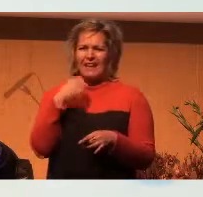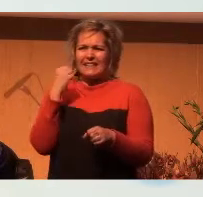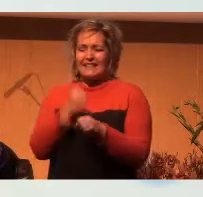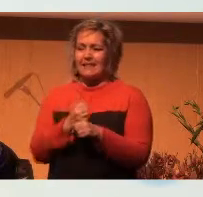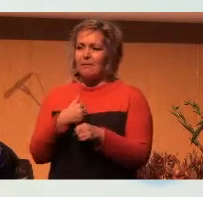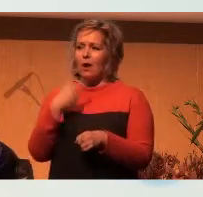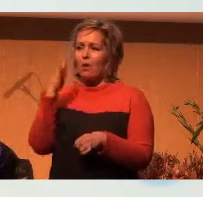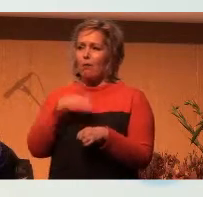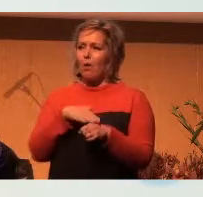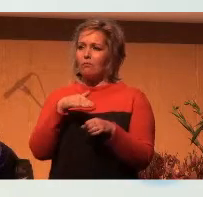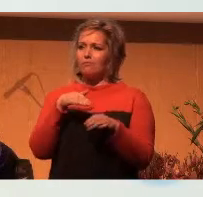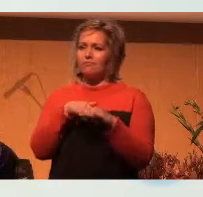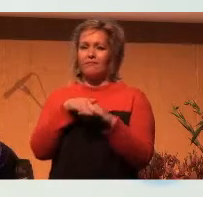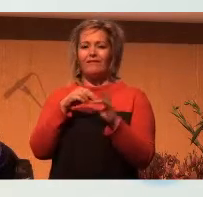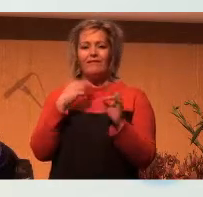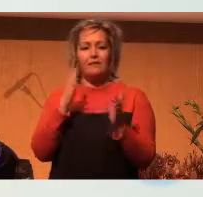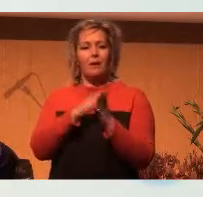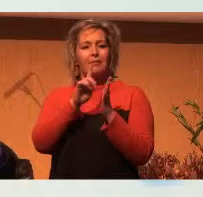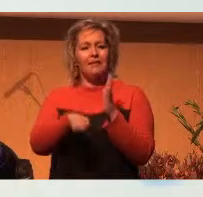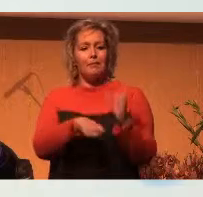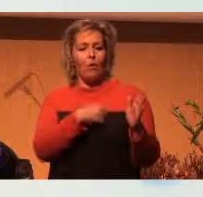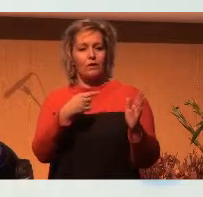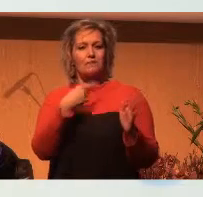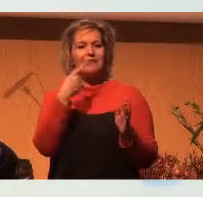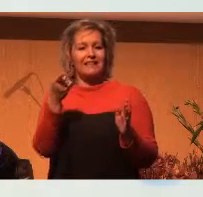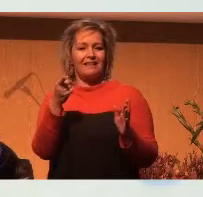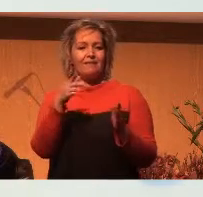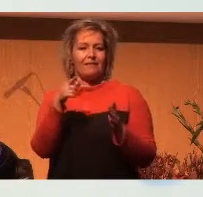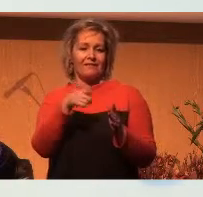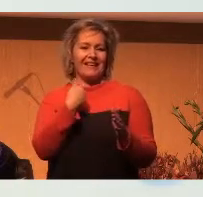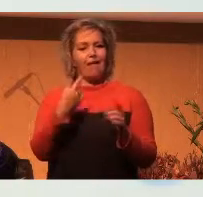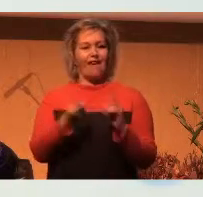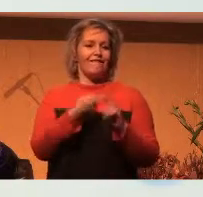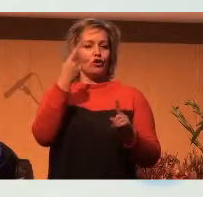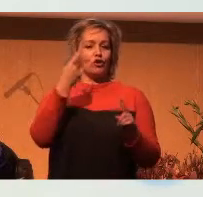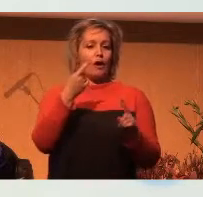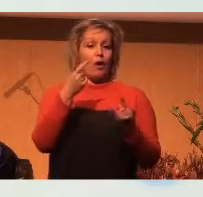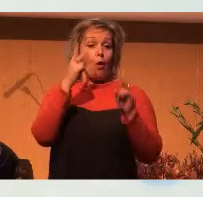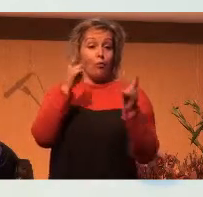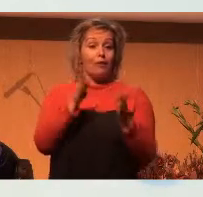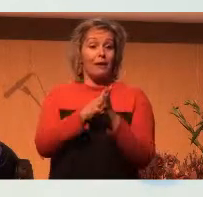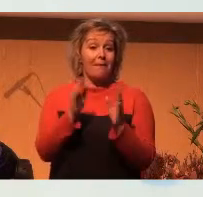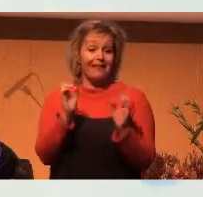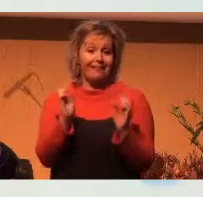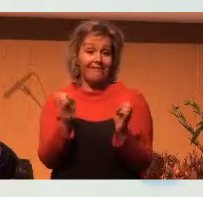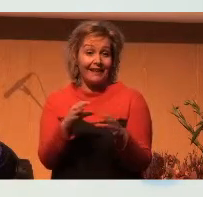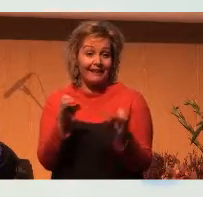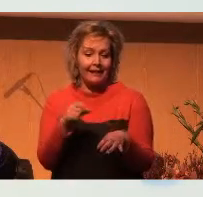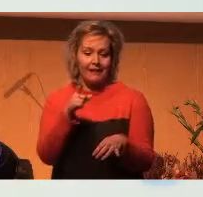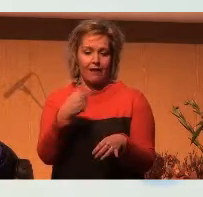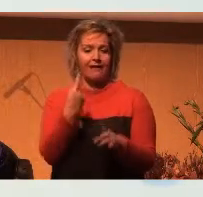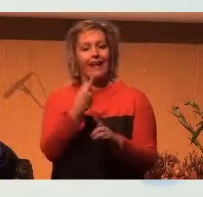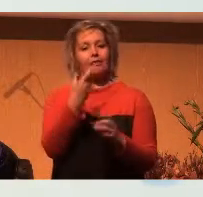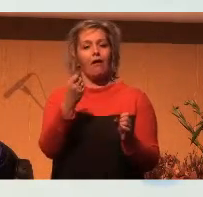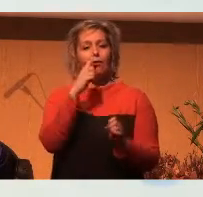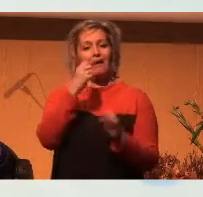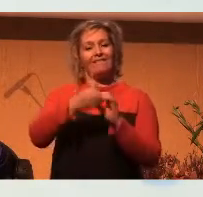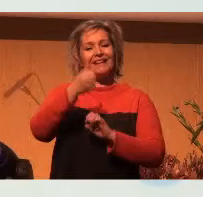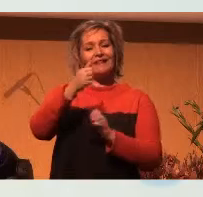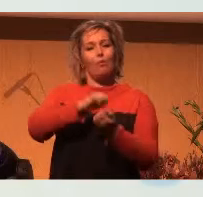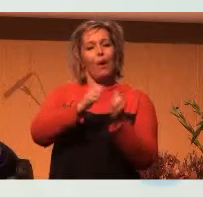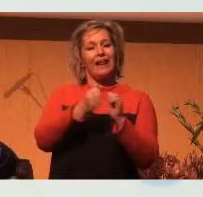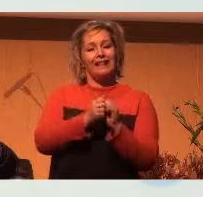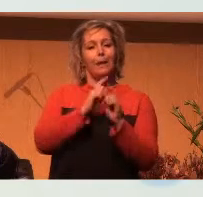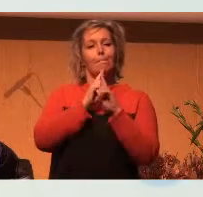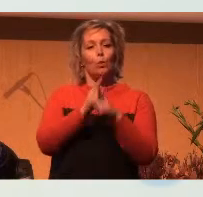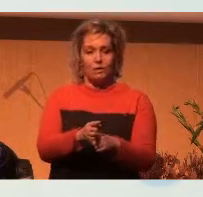men jeg lurer på om nederlenderne fikk det omtrent samtidig med oss, men vi var blant de aller første. Og brukermedvirkning har vært et av de viktigste